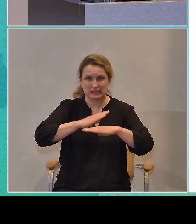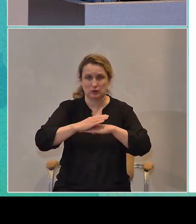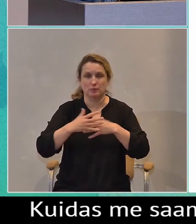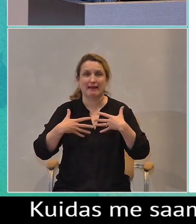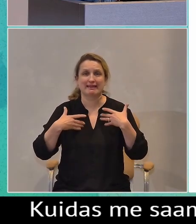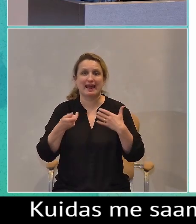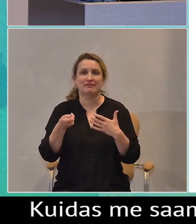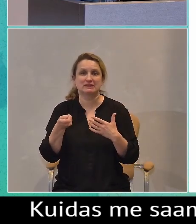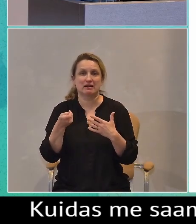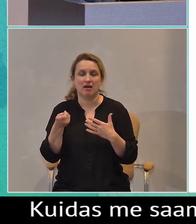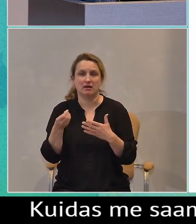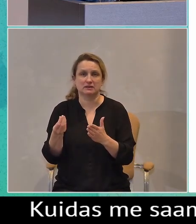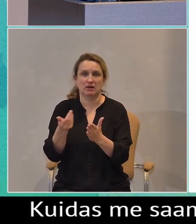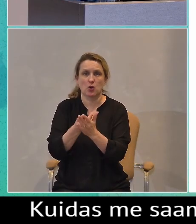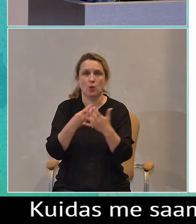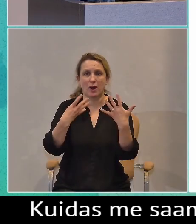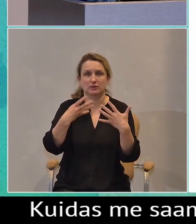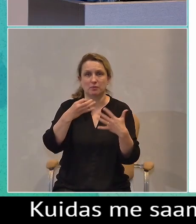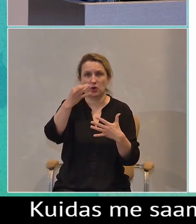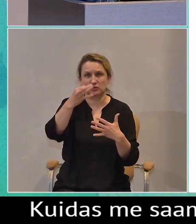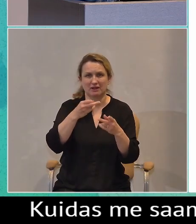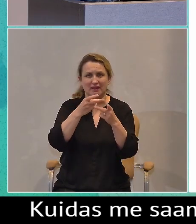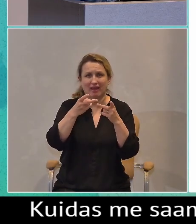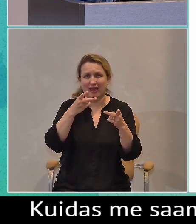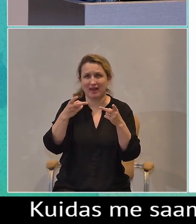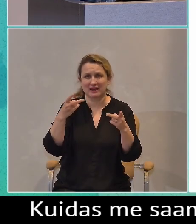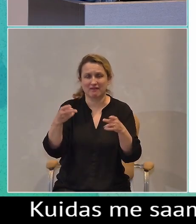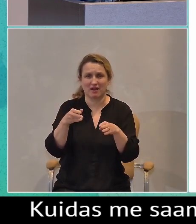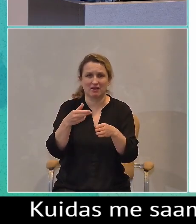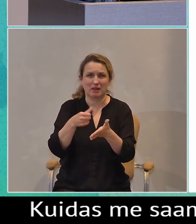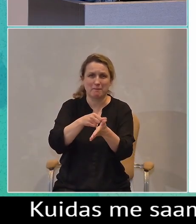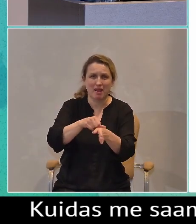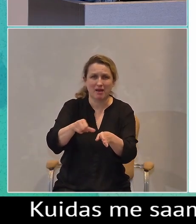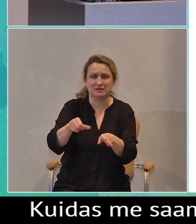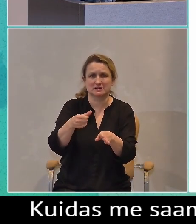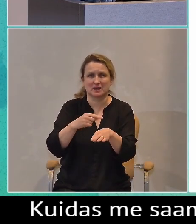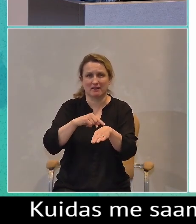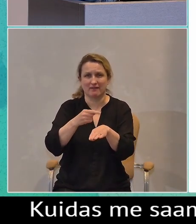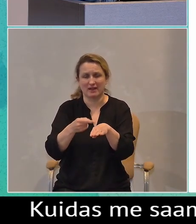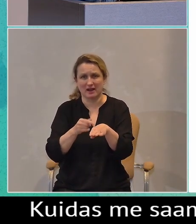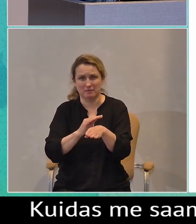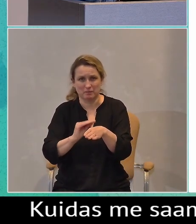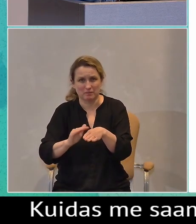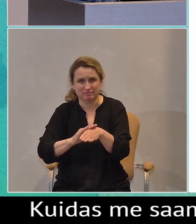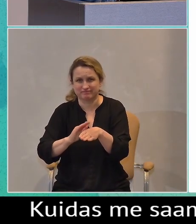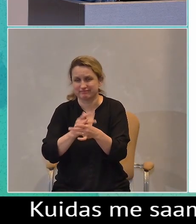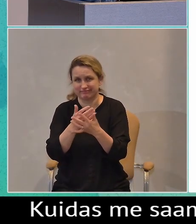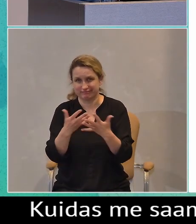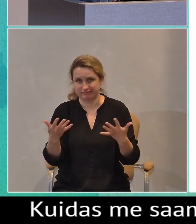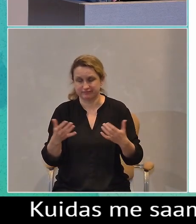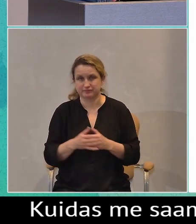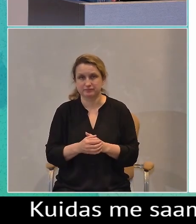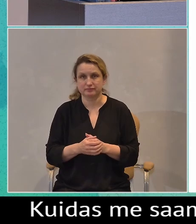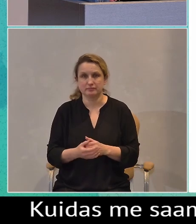siis kompenseeritud 90% ulatusel erinevad haavaplaastrid või siis liimieemaldusvahendid, kui neid peaks vaja olema.